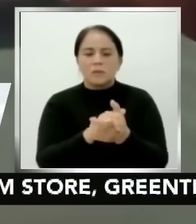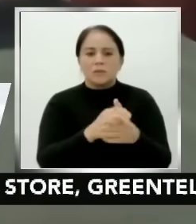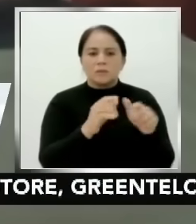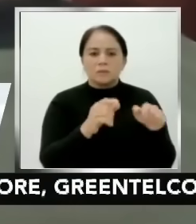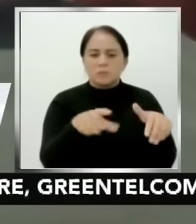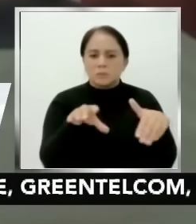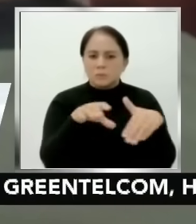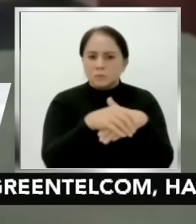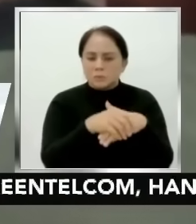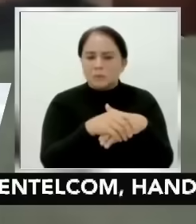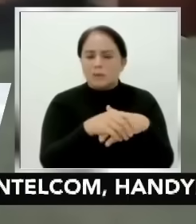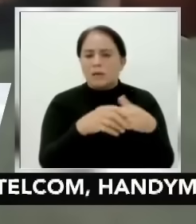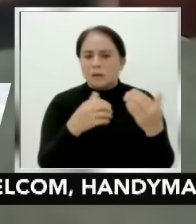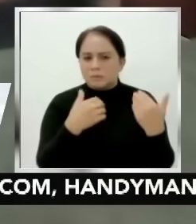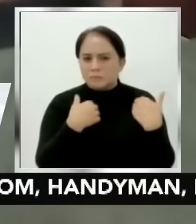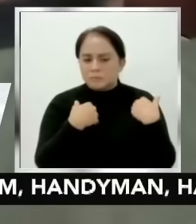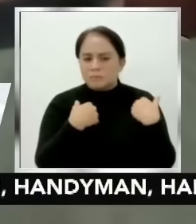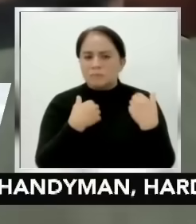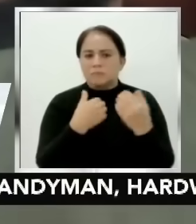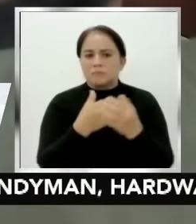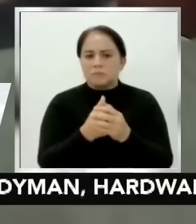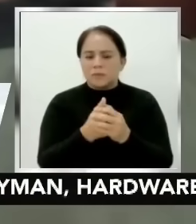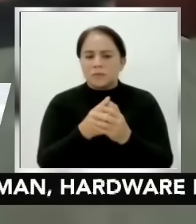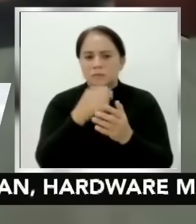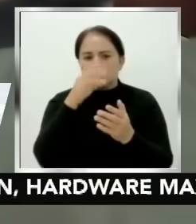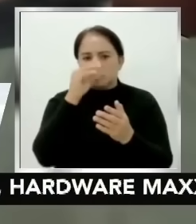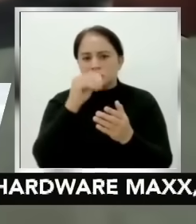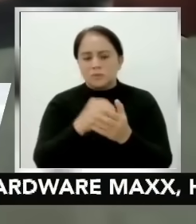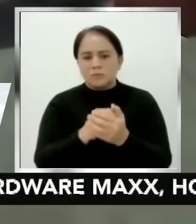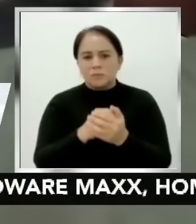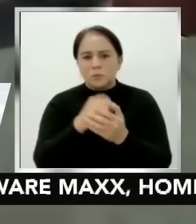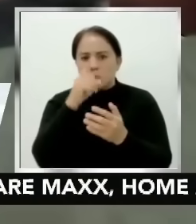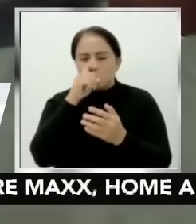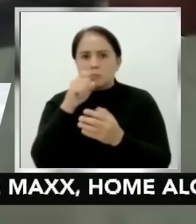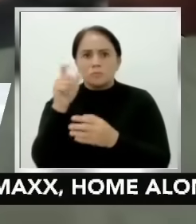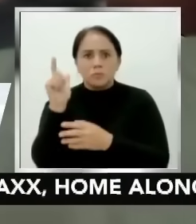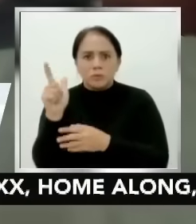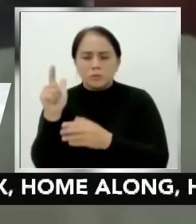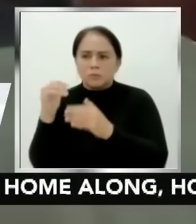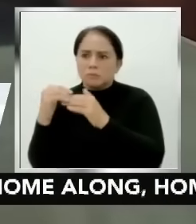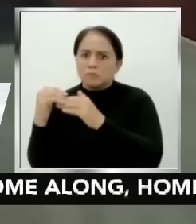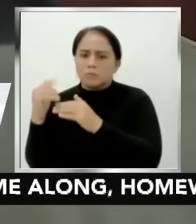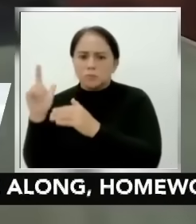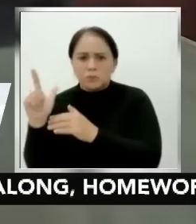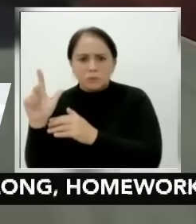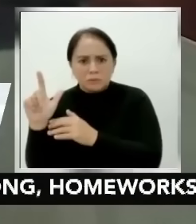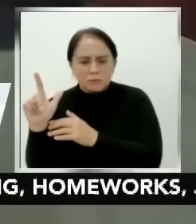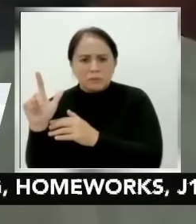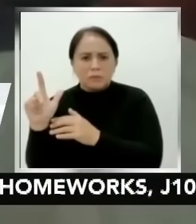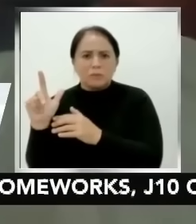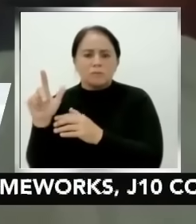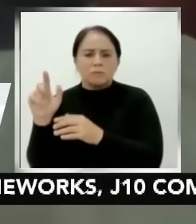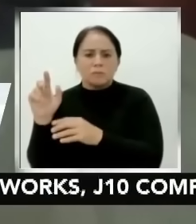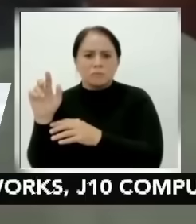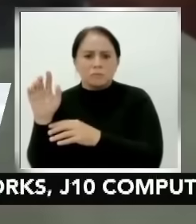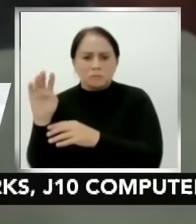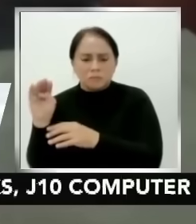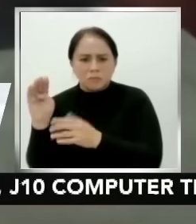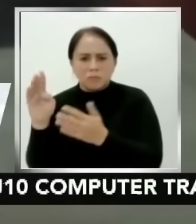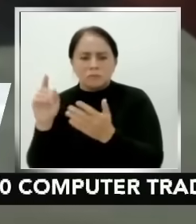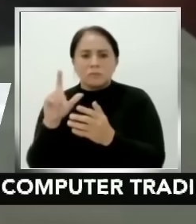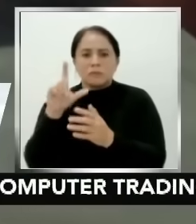12 sa lalaking edad ng 20, gano'n, may 23, 14. Pagkatapos nun,